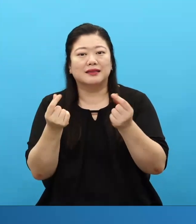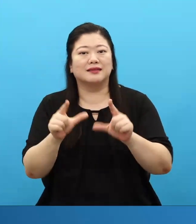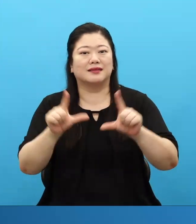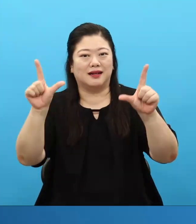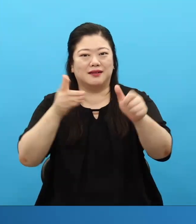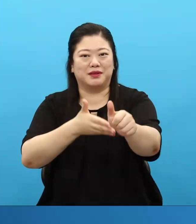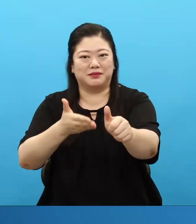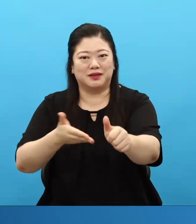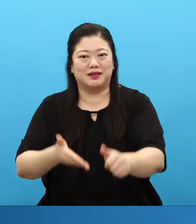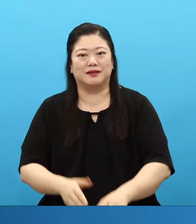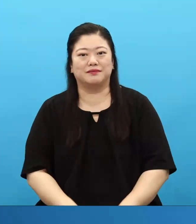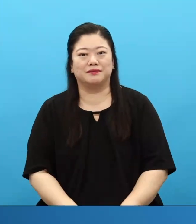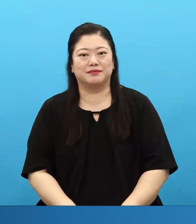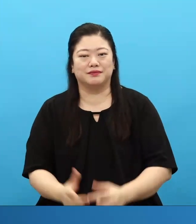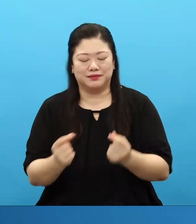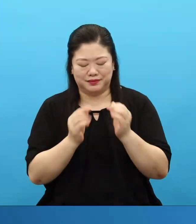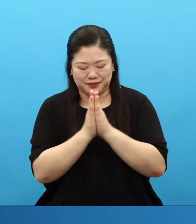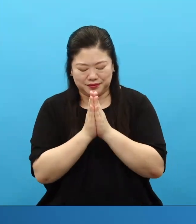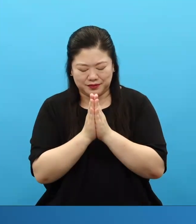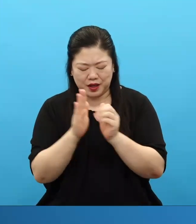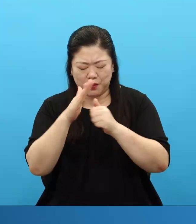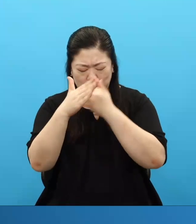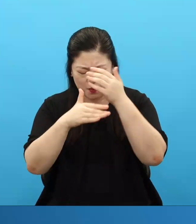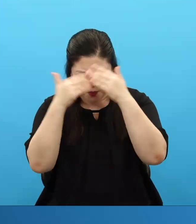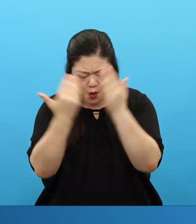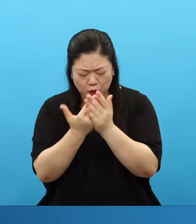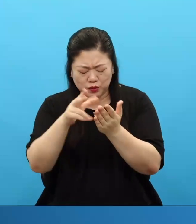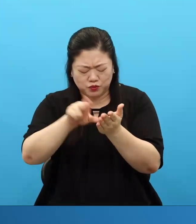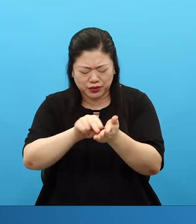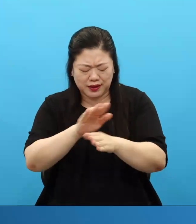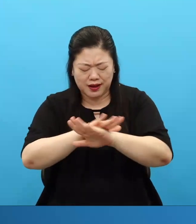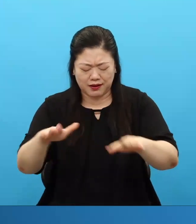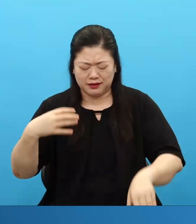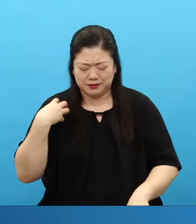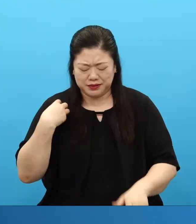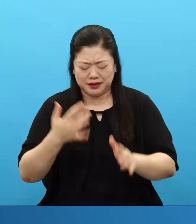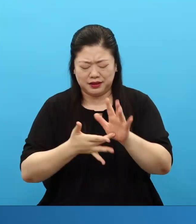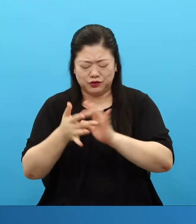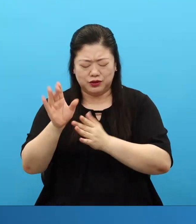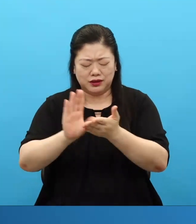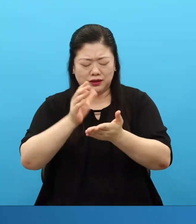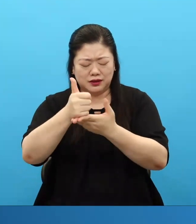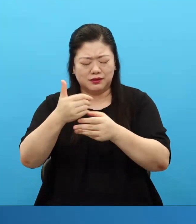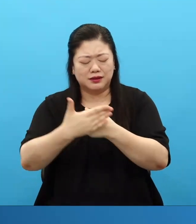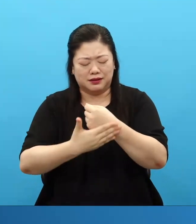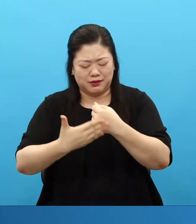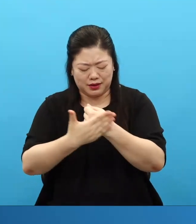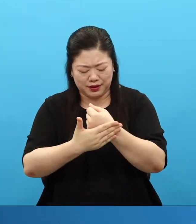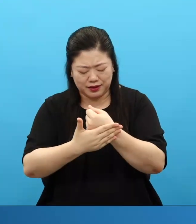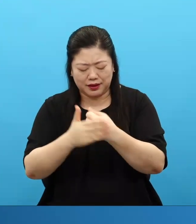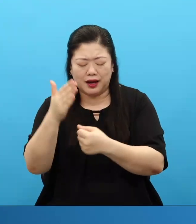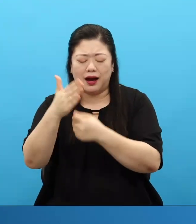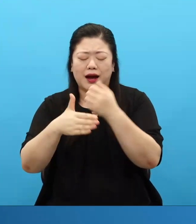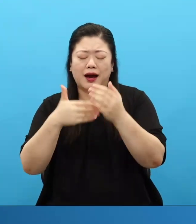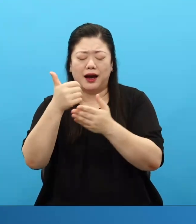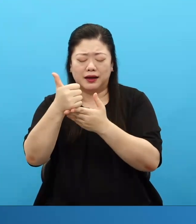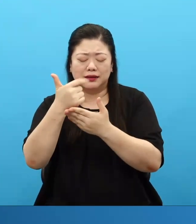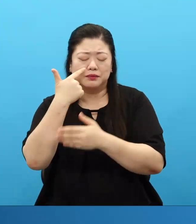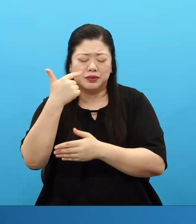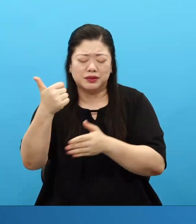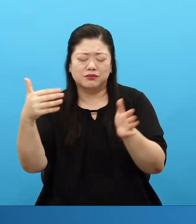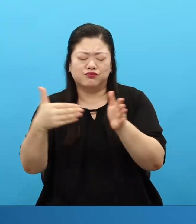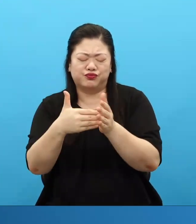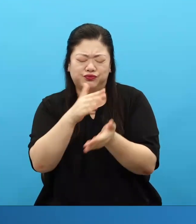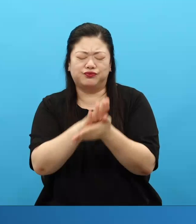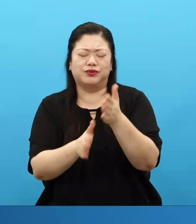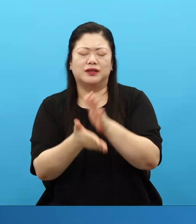기도하겠습니다. Let us pray. 모든 문제 해결자이신 예수 그리스도의 은혜와 May the grace of our Lord Jesus Christ, who is the solution to all problems, 하나님의 무한하신 사랑과 and the